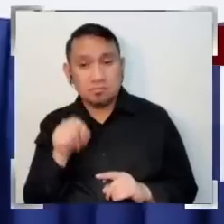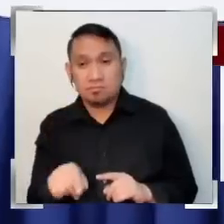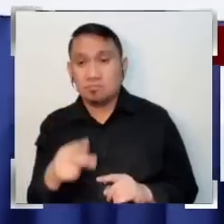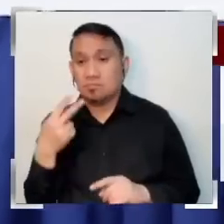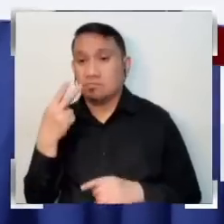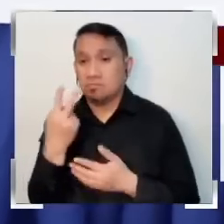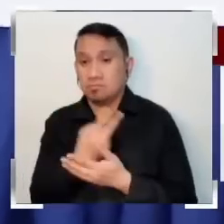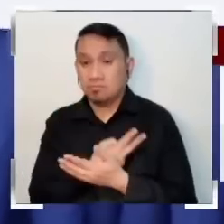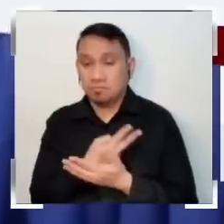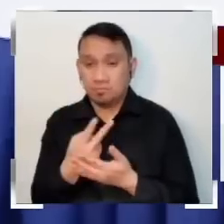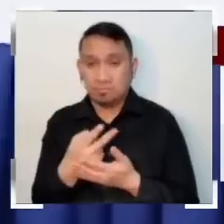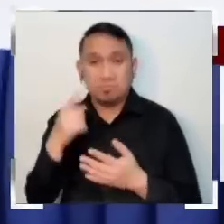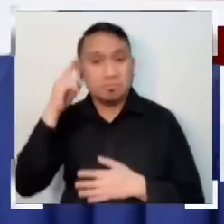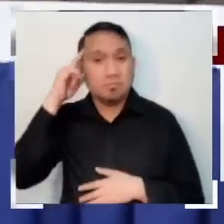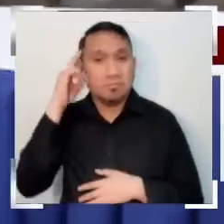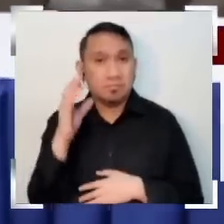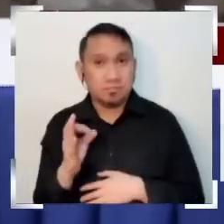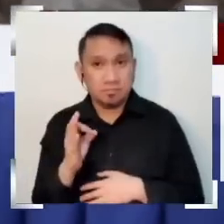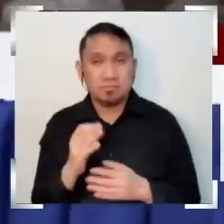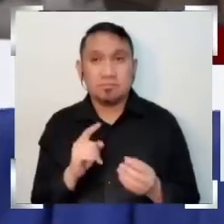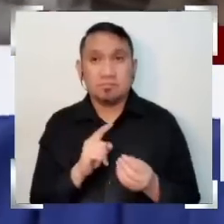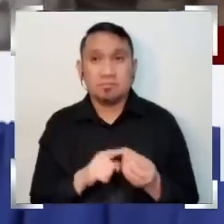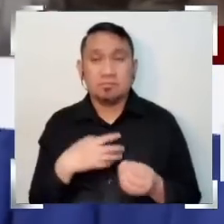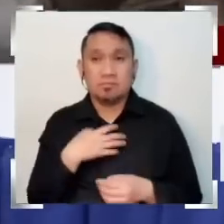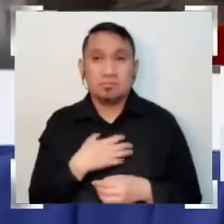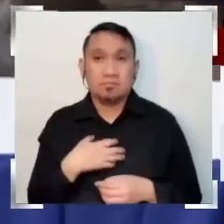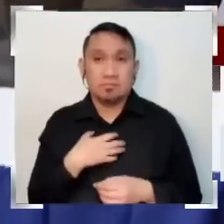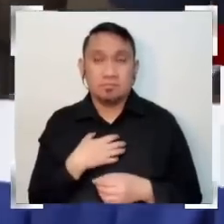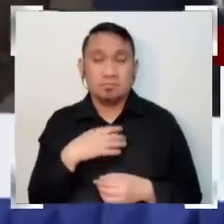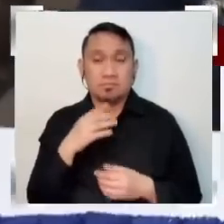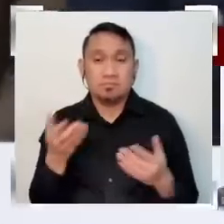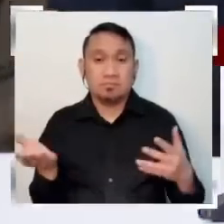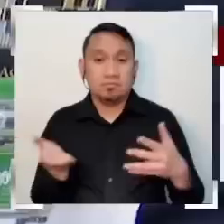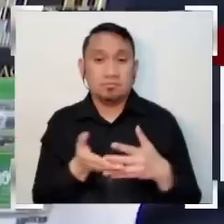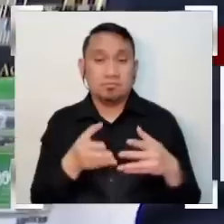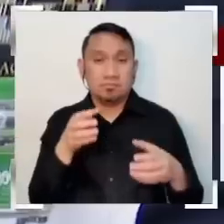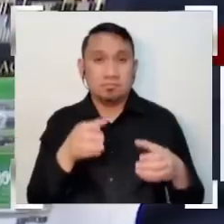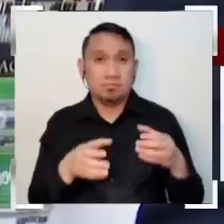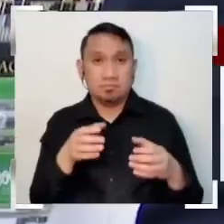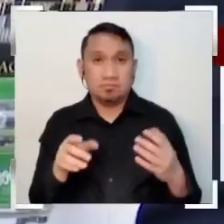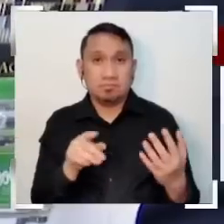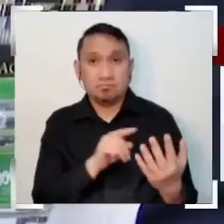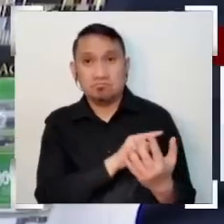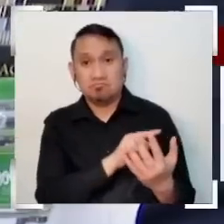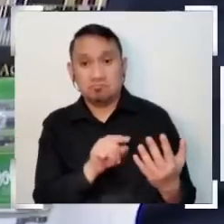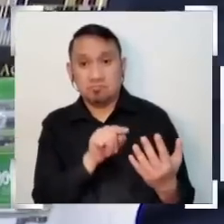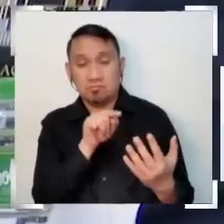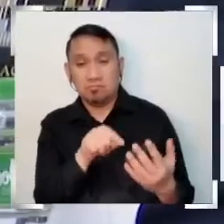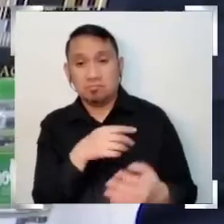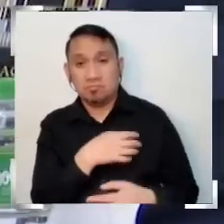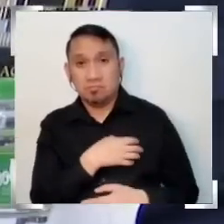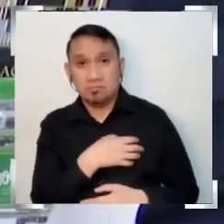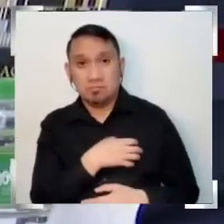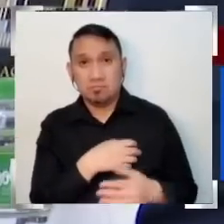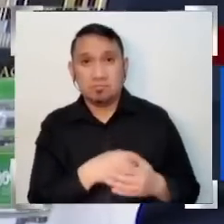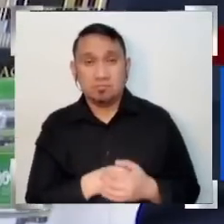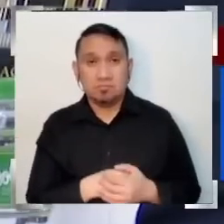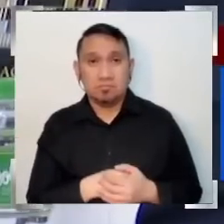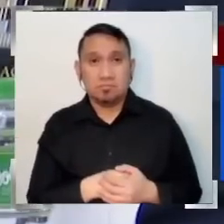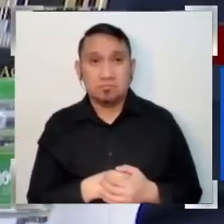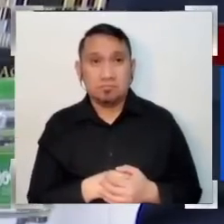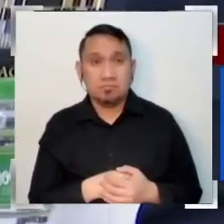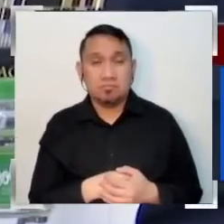ang desisyon sa reklamong administratibong isinampa laban sa mga pulis. Ano yung administrative proceedings?